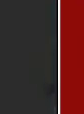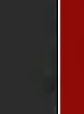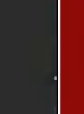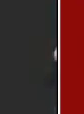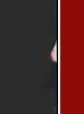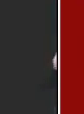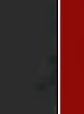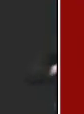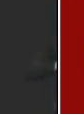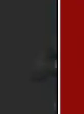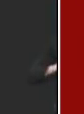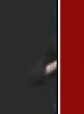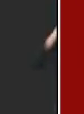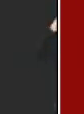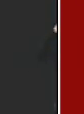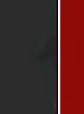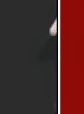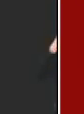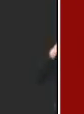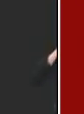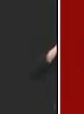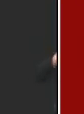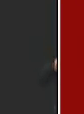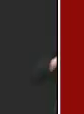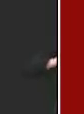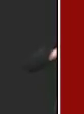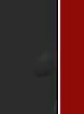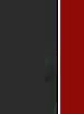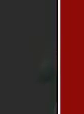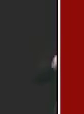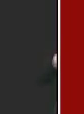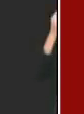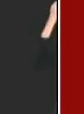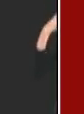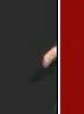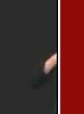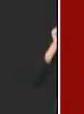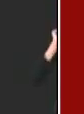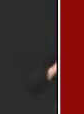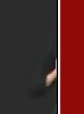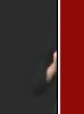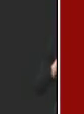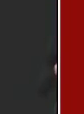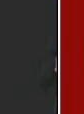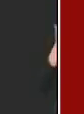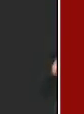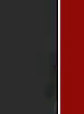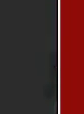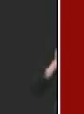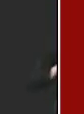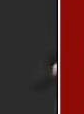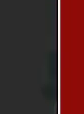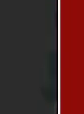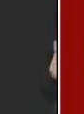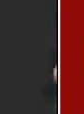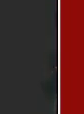hadisede ülkemiz ve milletimiz aleyhine konuma lan Bu zihniyet ekonomide yaşanan büyük Değişimi